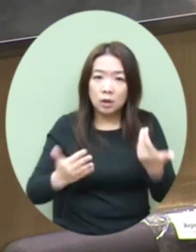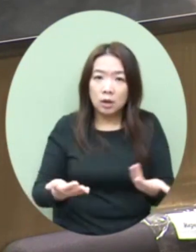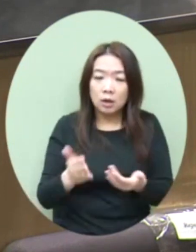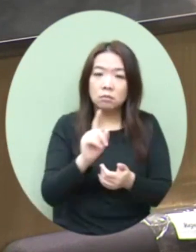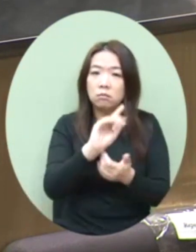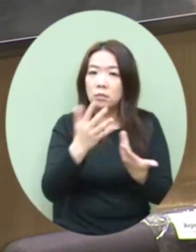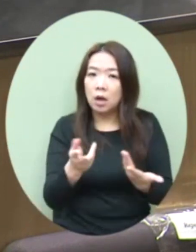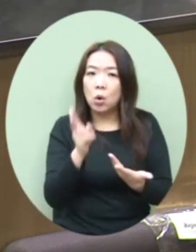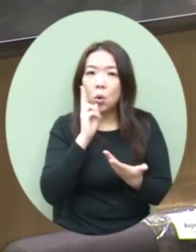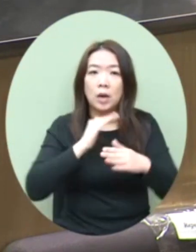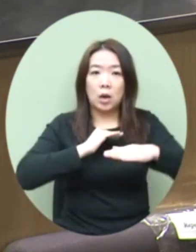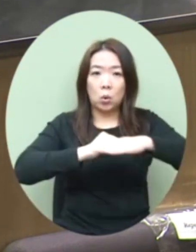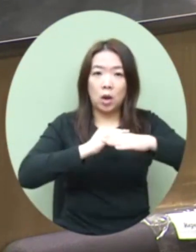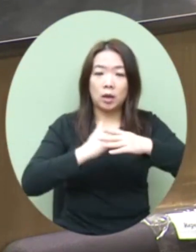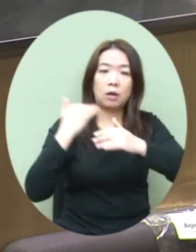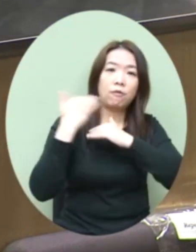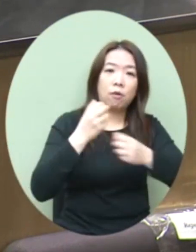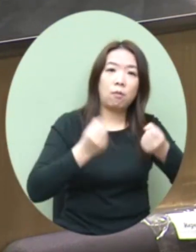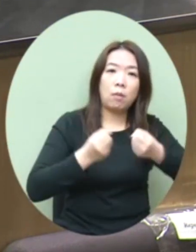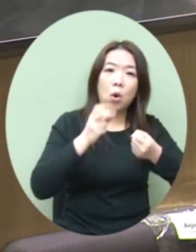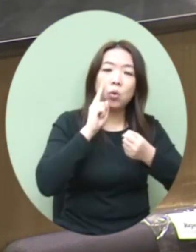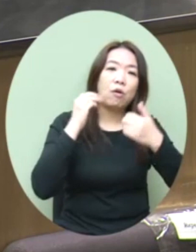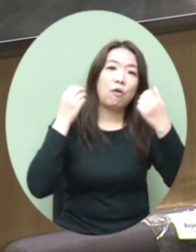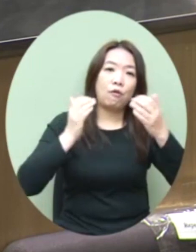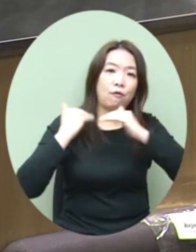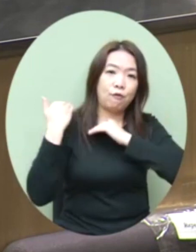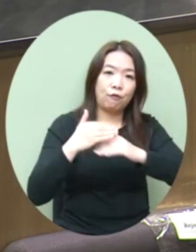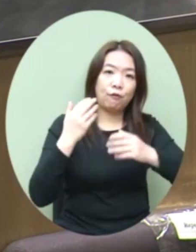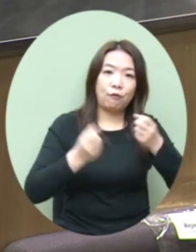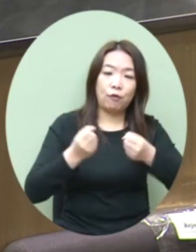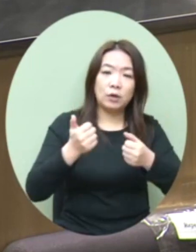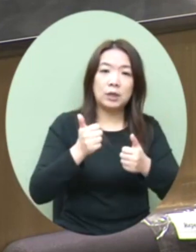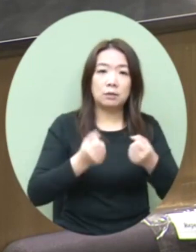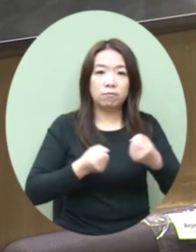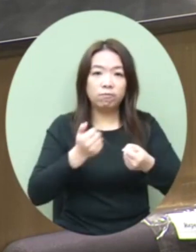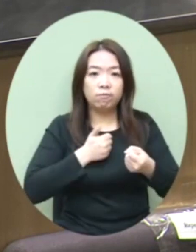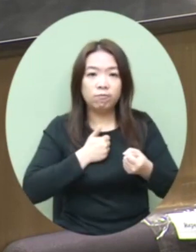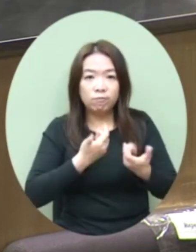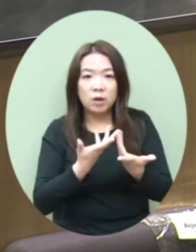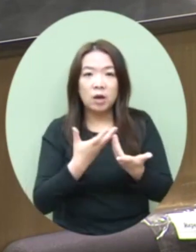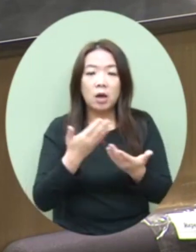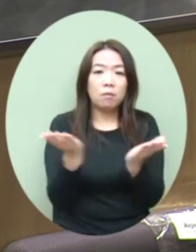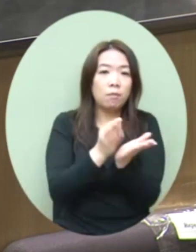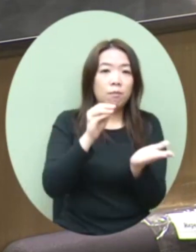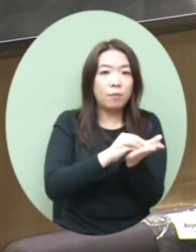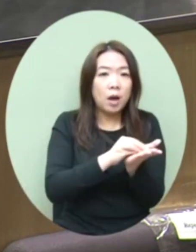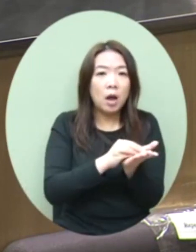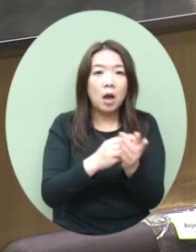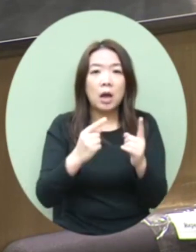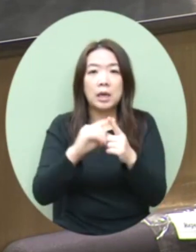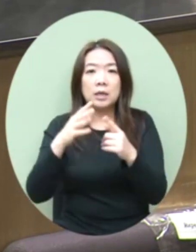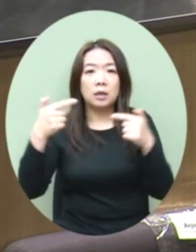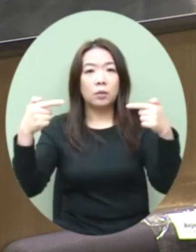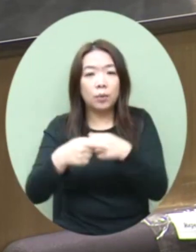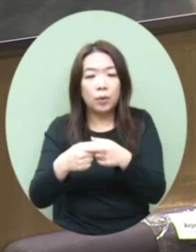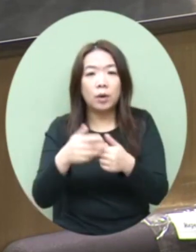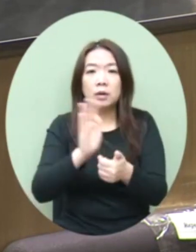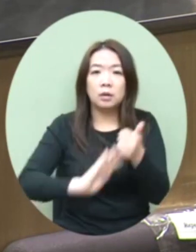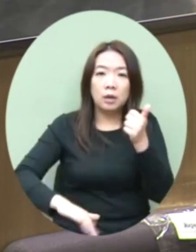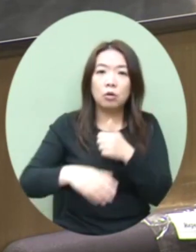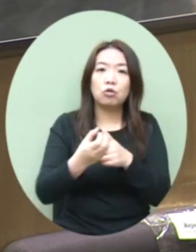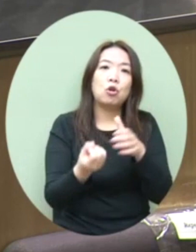會怎樣解決一些譬貨車司機因為確診令人手減少那就影響了本港一些蔬菜和